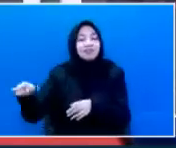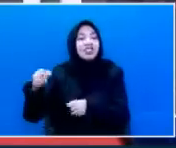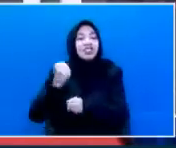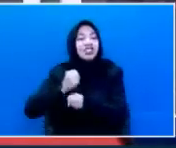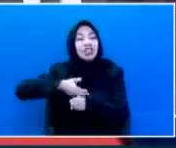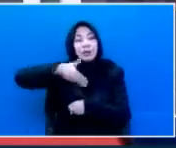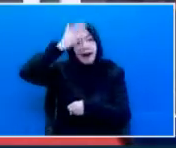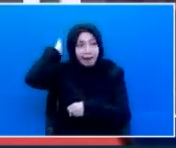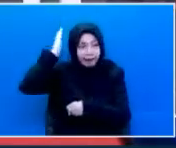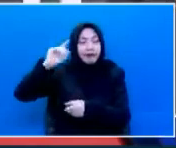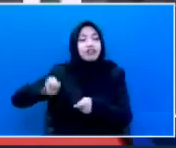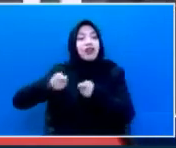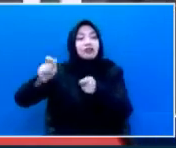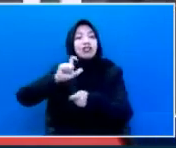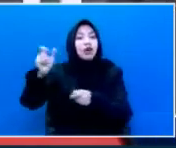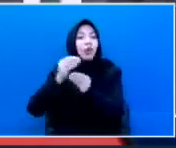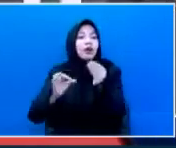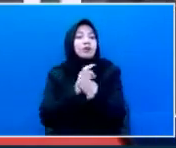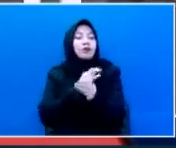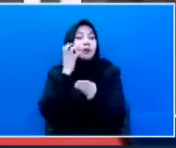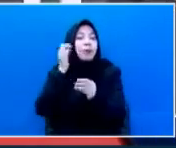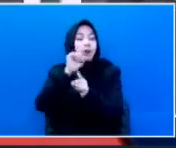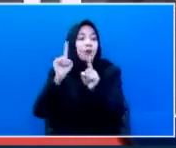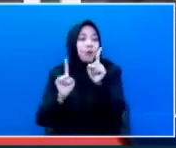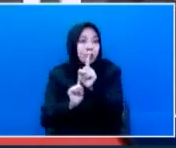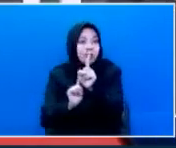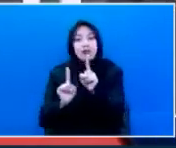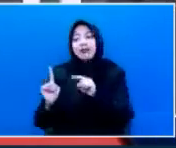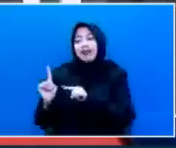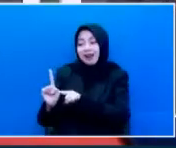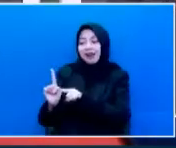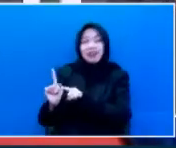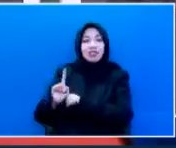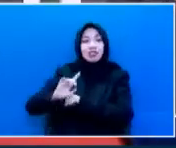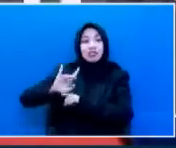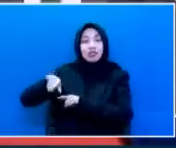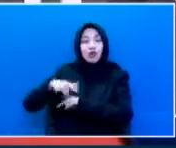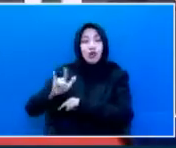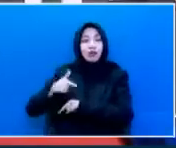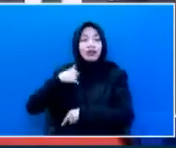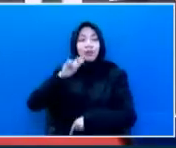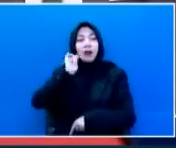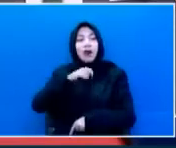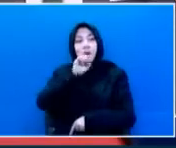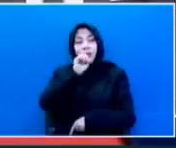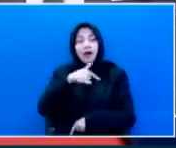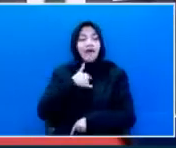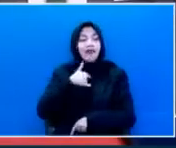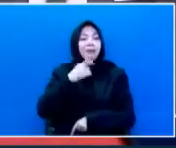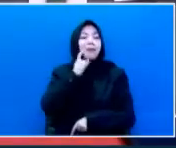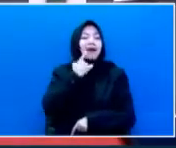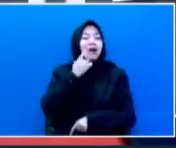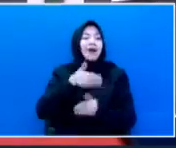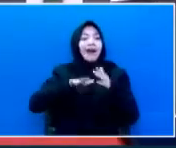sebagai cawapres Pak Prabowo sebagai anak ini ini pengakuan Presiden Jokowi sendiri nih ya yang